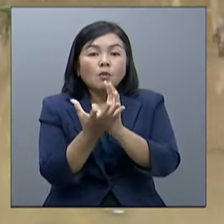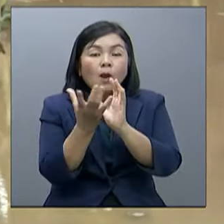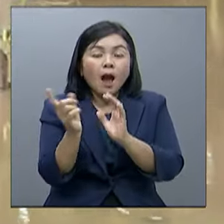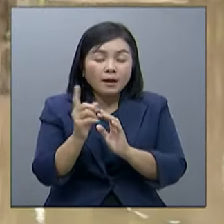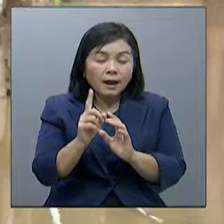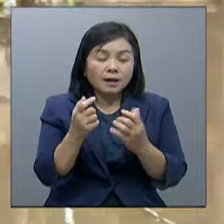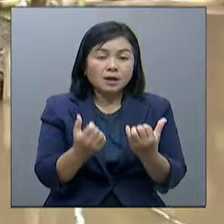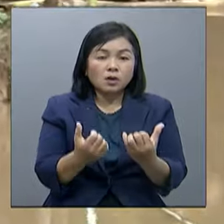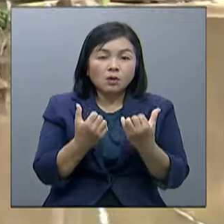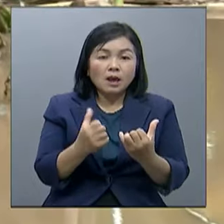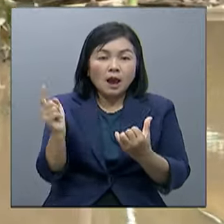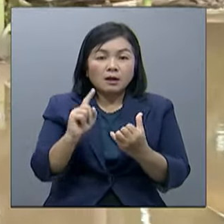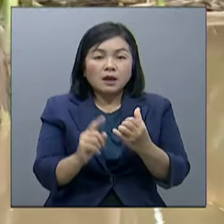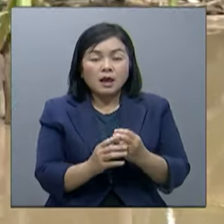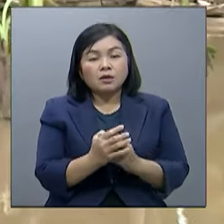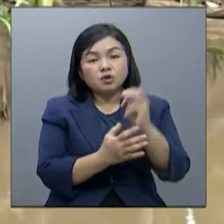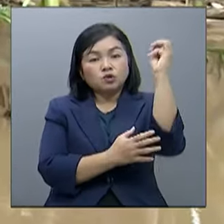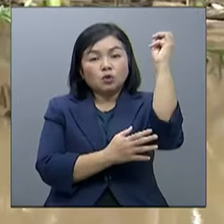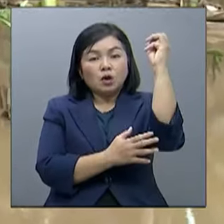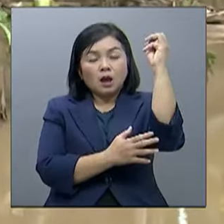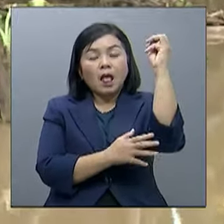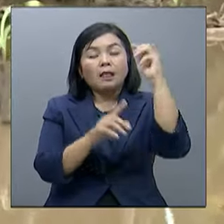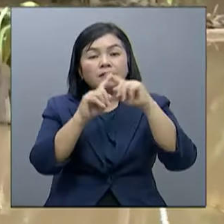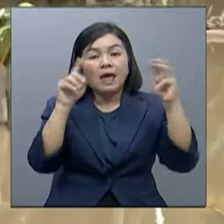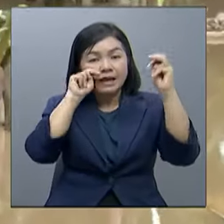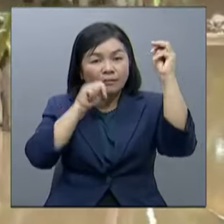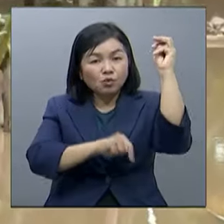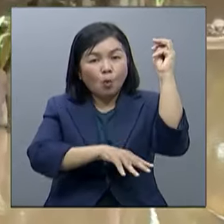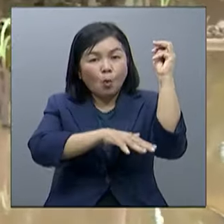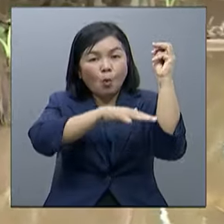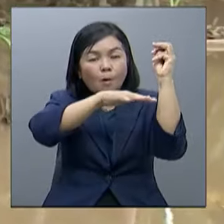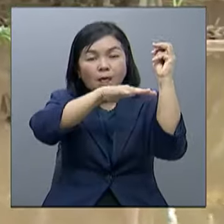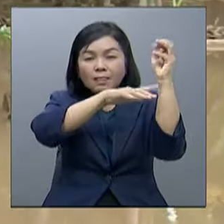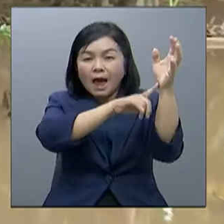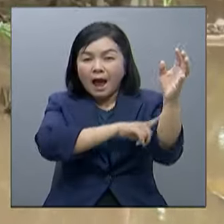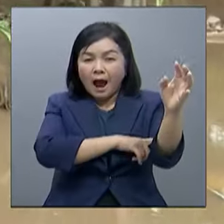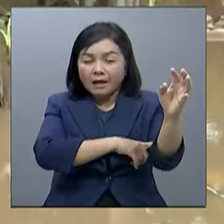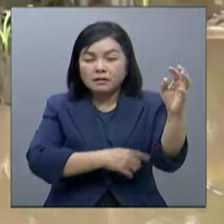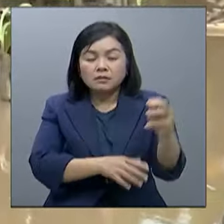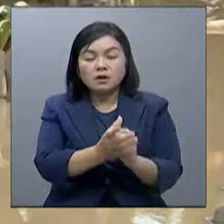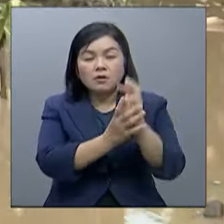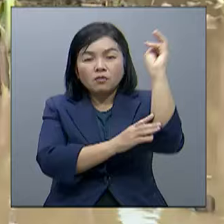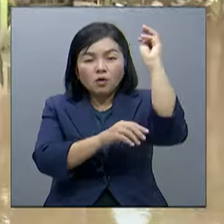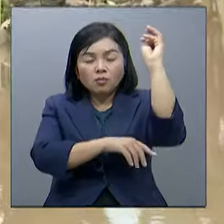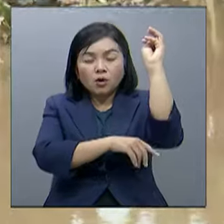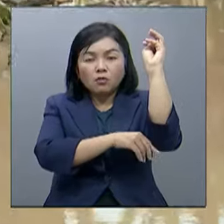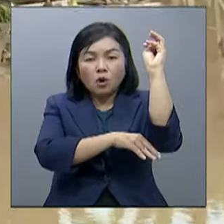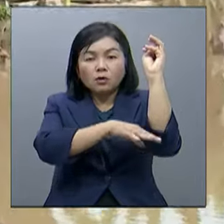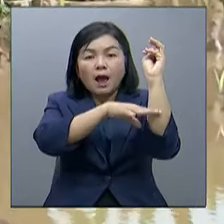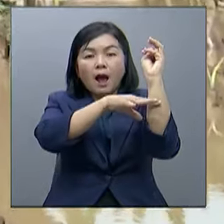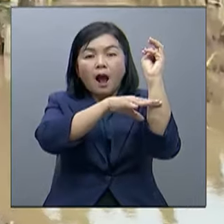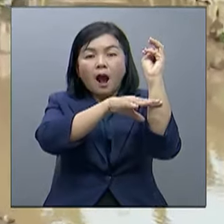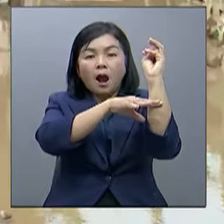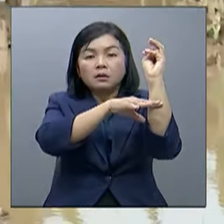ว่าปัจจุบันนะครับยังยืนต้นอยู่นะครับแต่เนื่องจากน้ำท่วมเป็นระยะเวลานานนะครับทำให้ต้นกล้วยเนี่ยจะมีการชะลอการเติบโตนะ